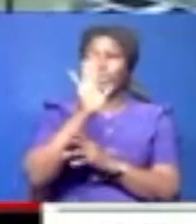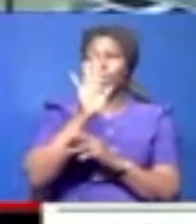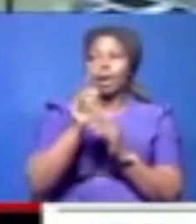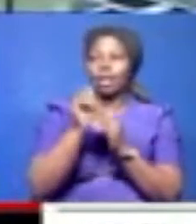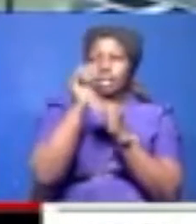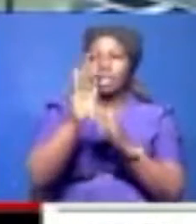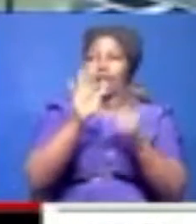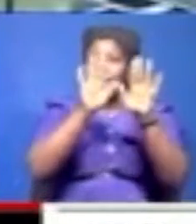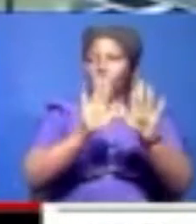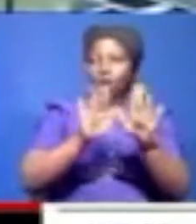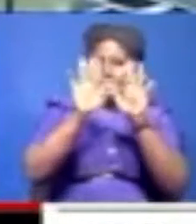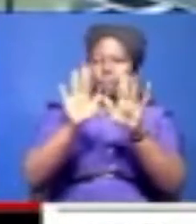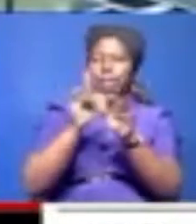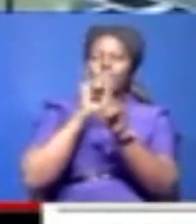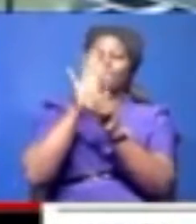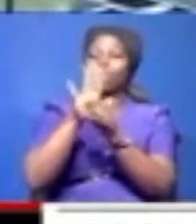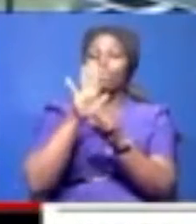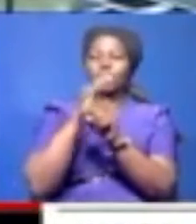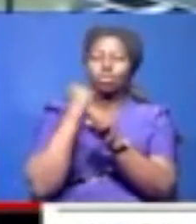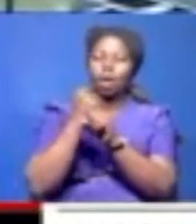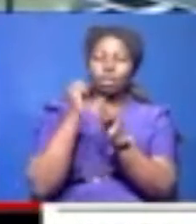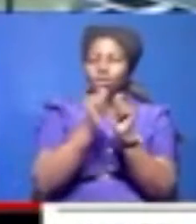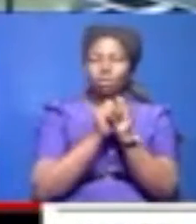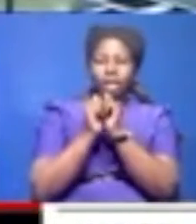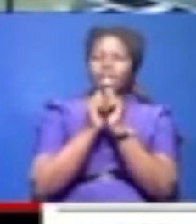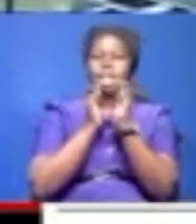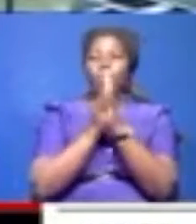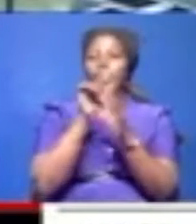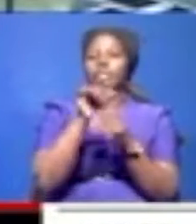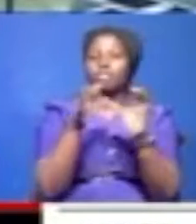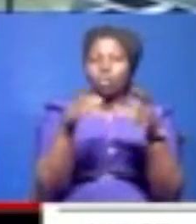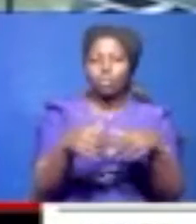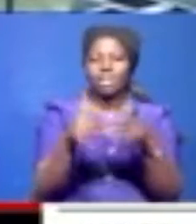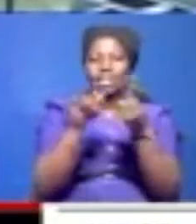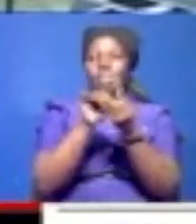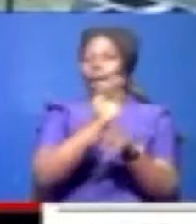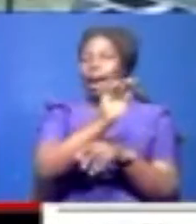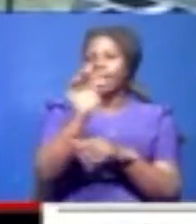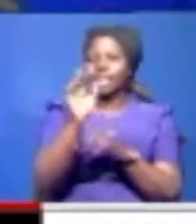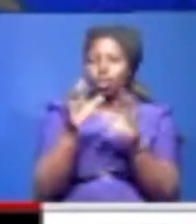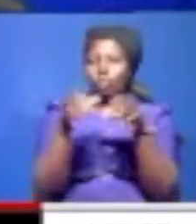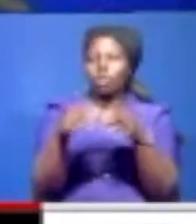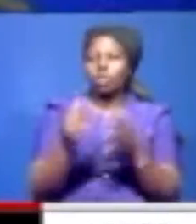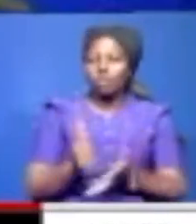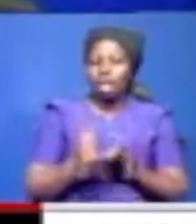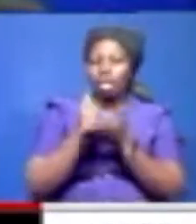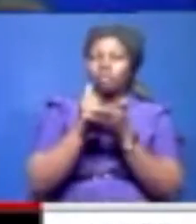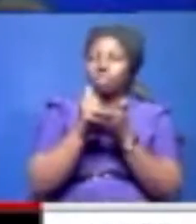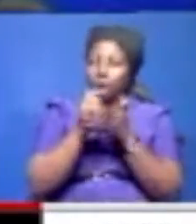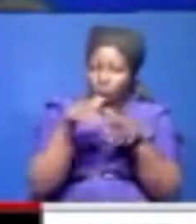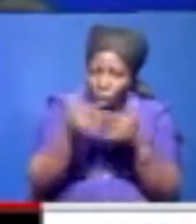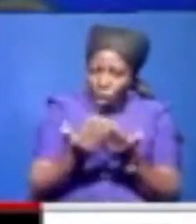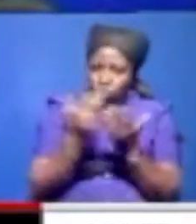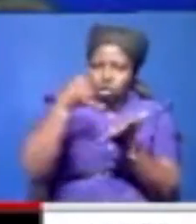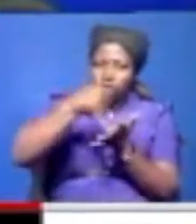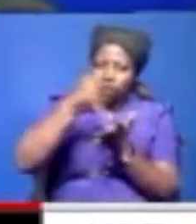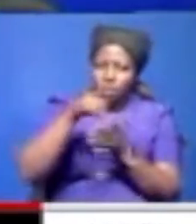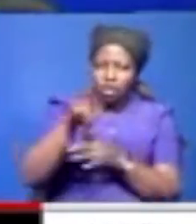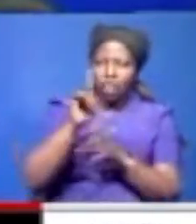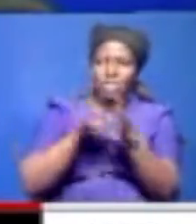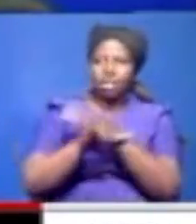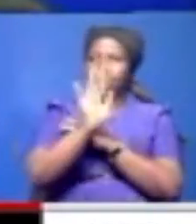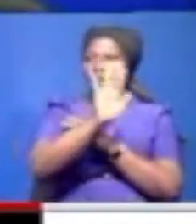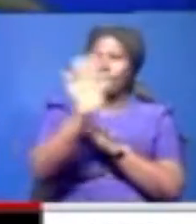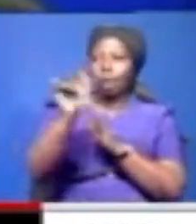aliahidi kushirikiana kwa karibu na jamii hiyo na kuwataka kumuhusisha katika ajenda zao. Na sasa atakuwa anaitwa mheshimiwa